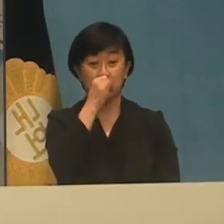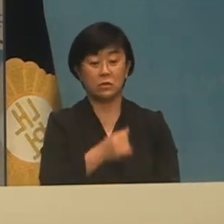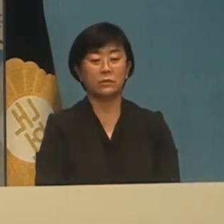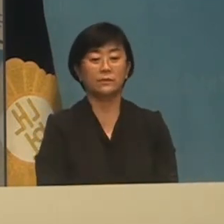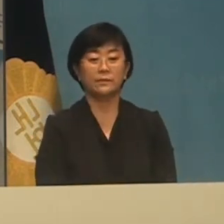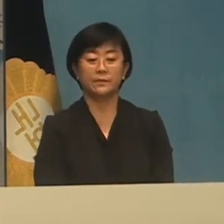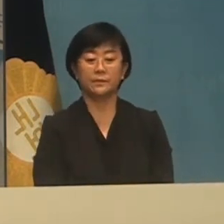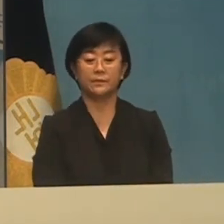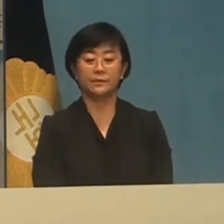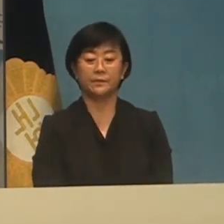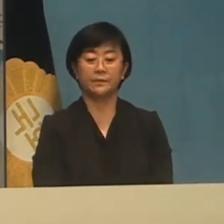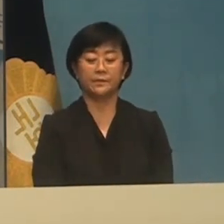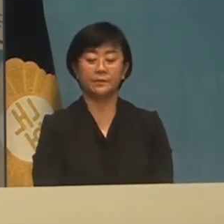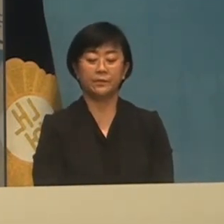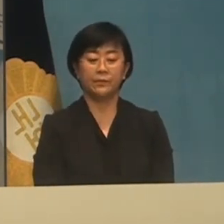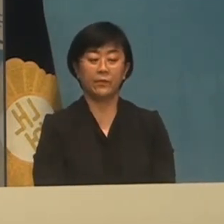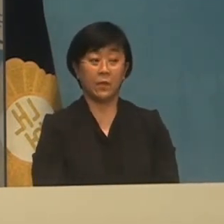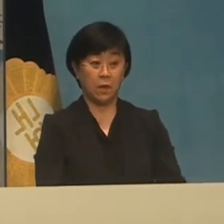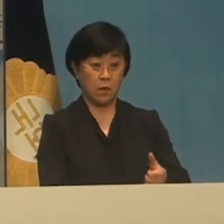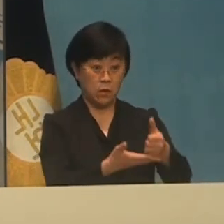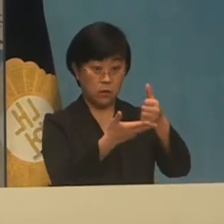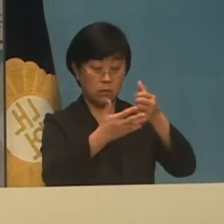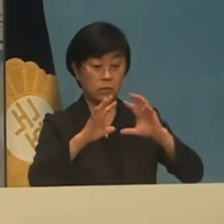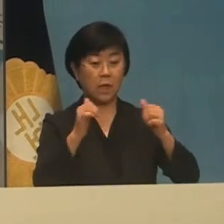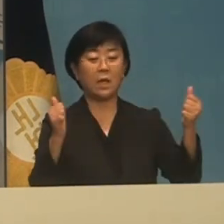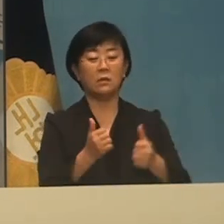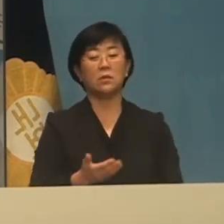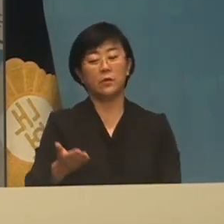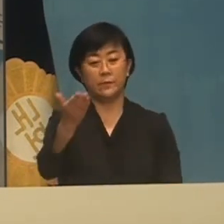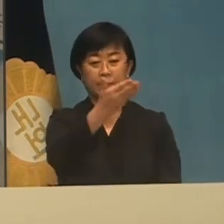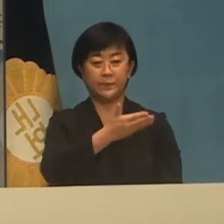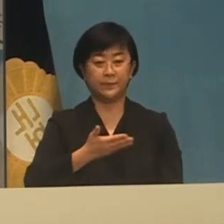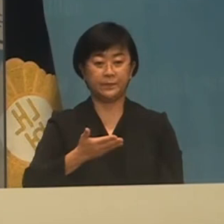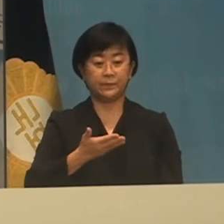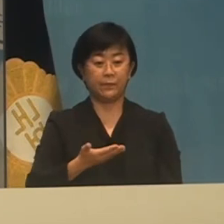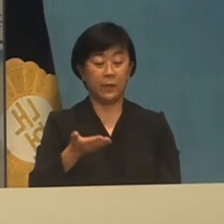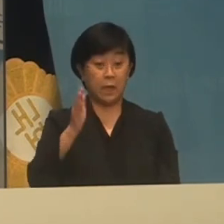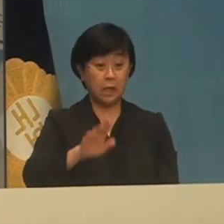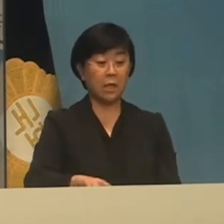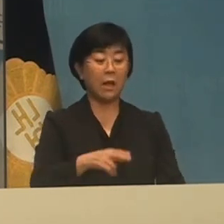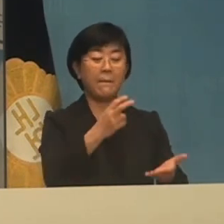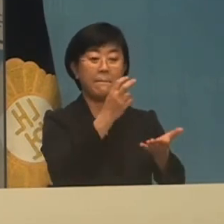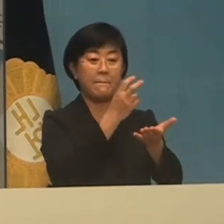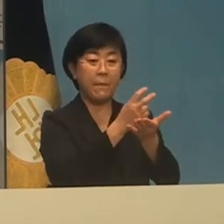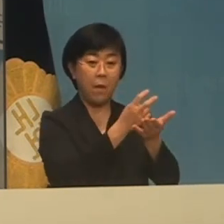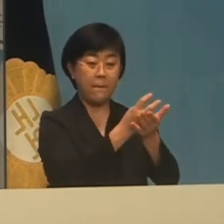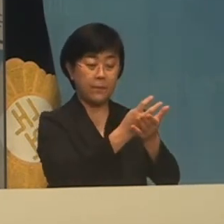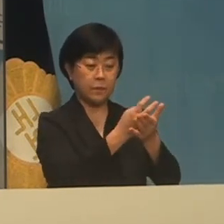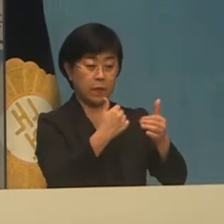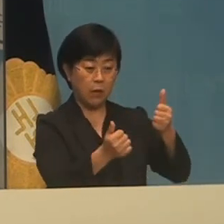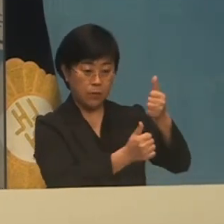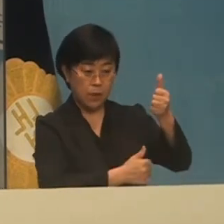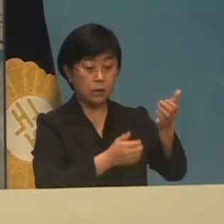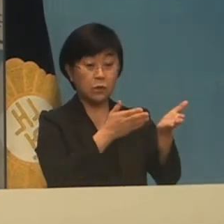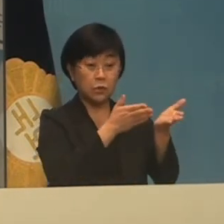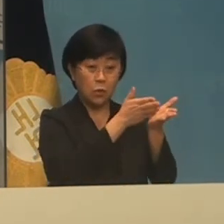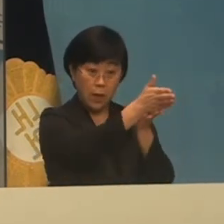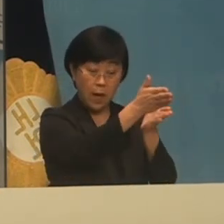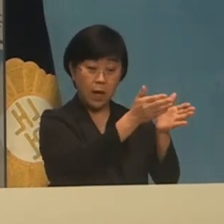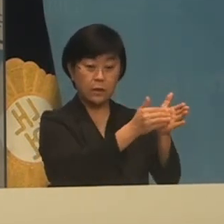있습니다. 존경하는 동료 국회의원 여러분, 그러나 이 법안이 법사위를 거쳐 본회의를 통과하게